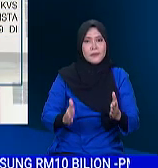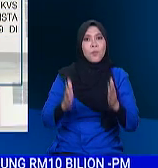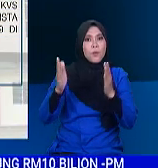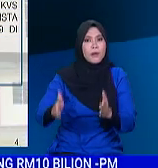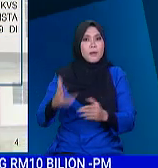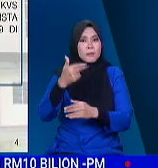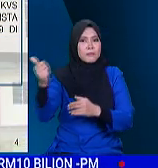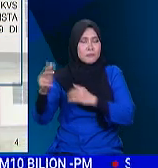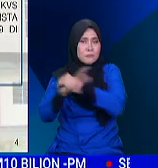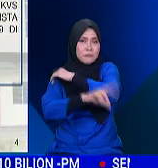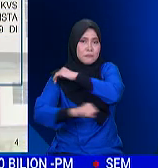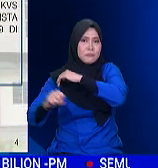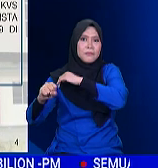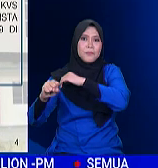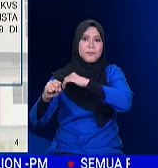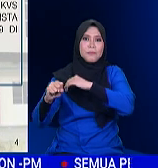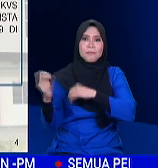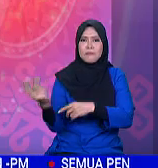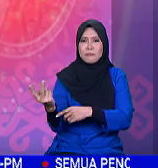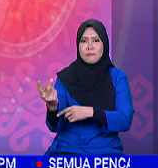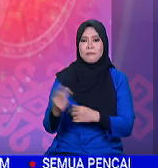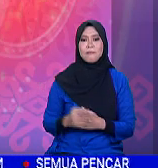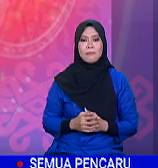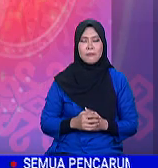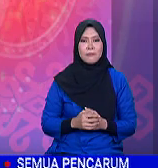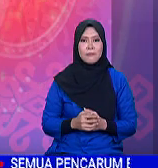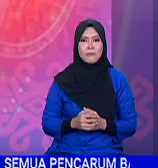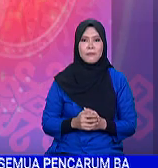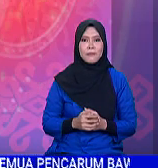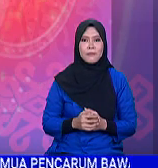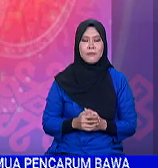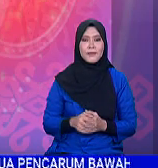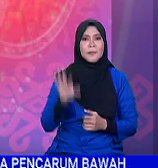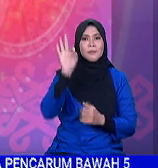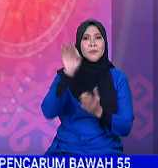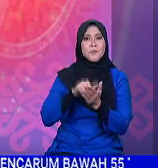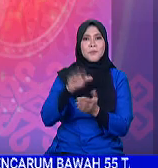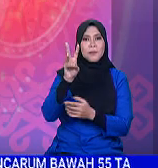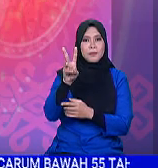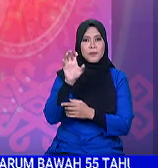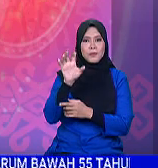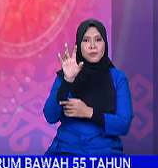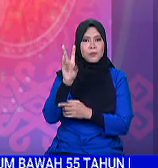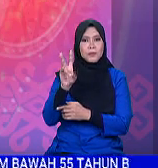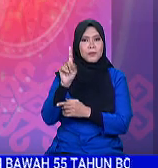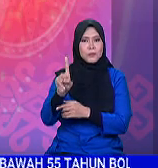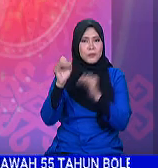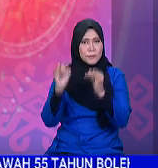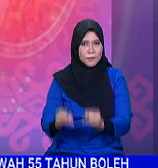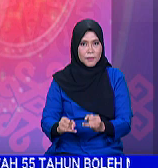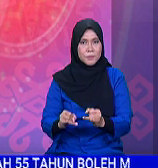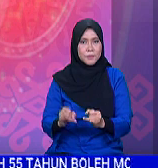Indonesia yang diculik kista dan ahadin Hai stromae 9671